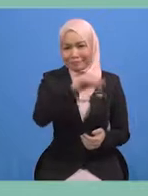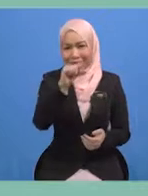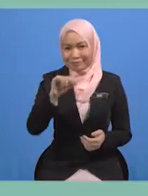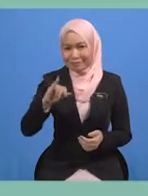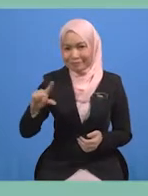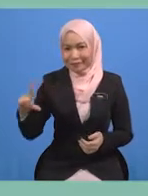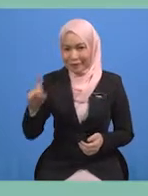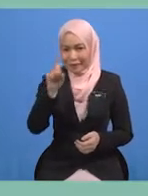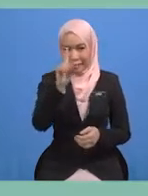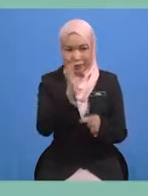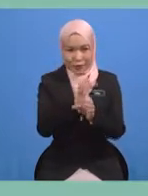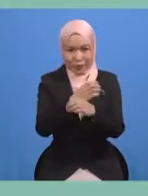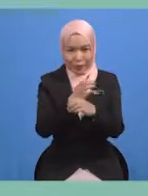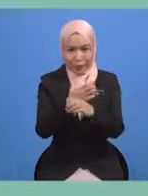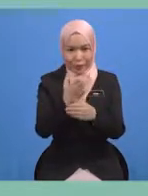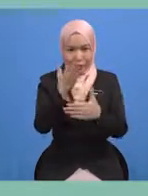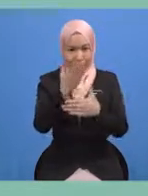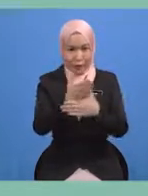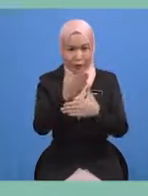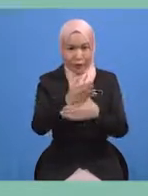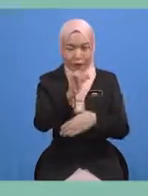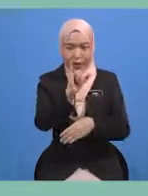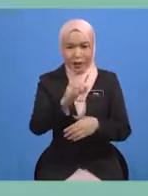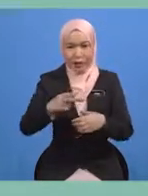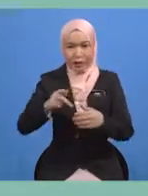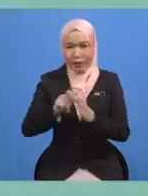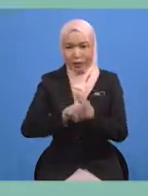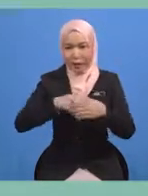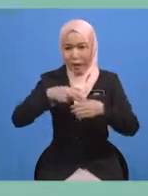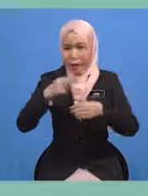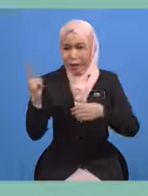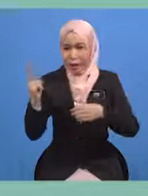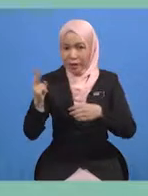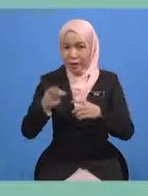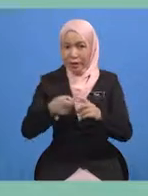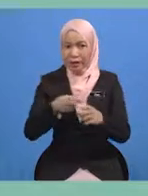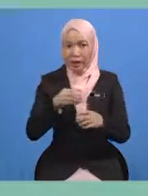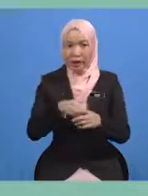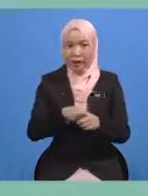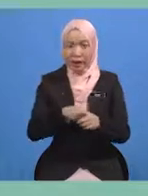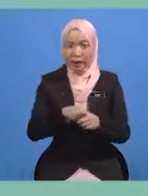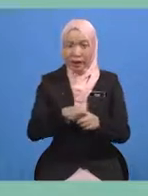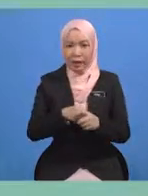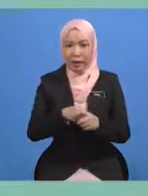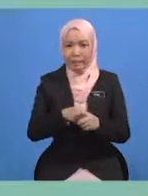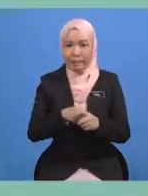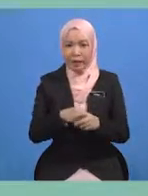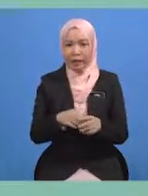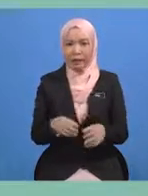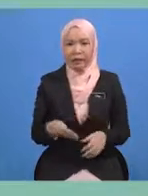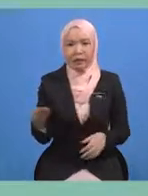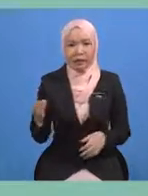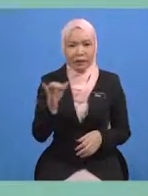Gelombang ialah suatu bentuk gangguan yang terhasil dalam medium